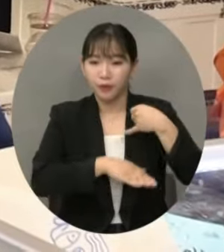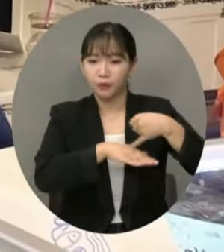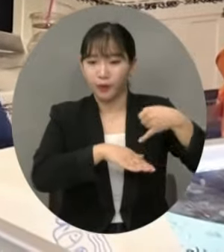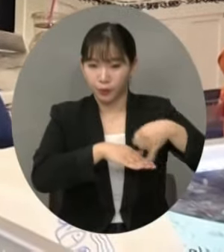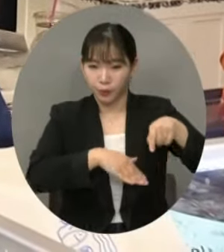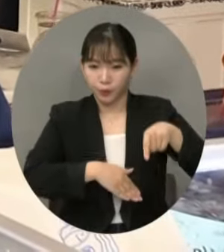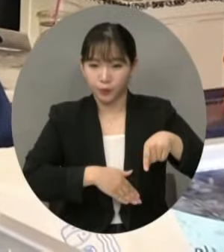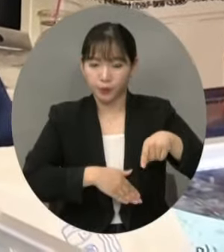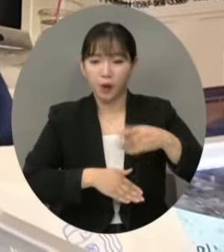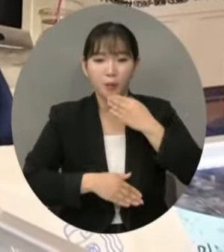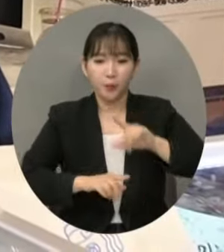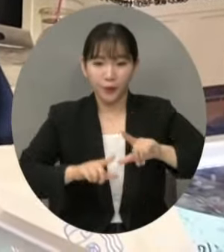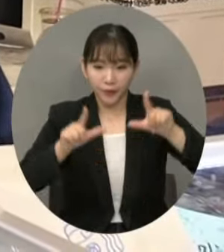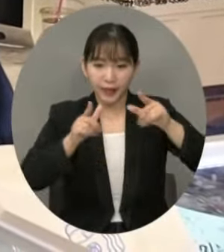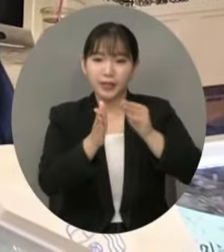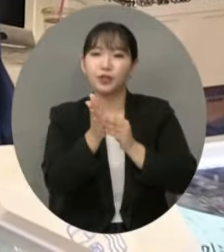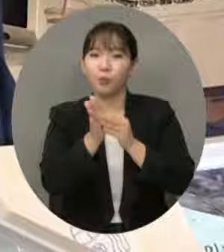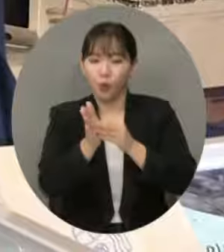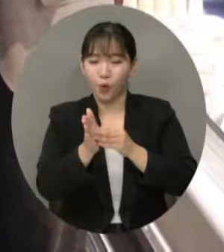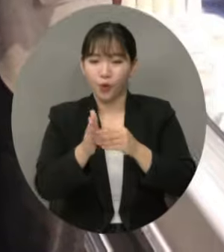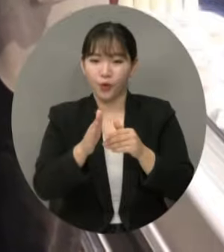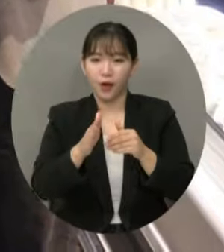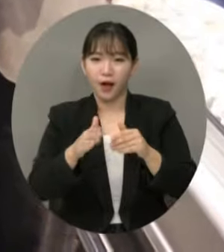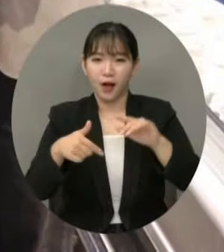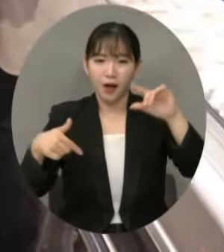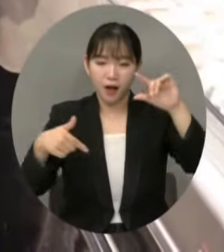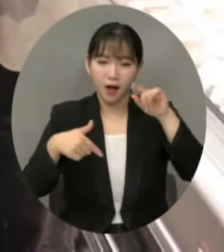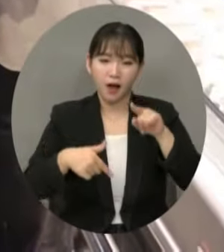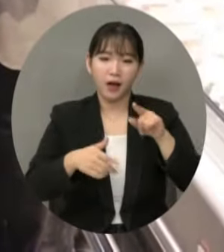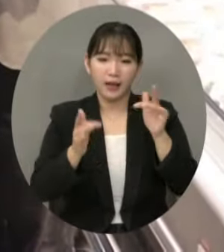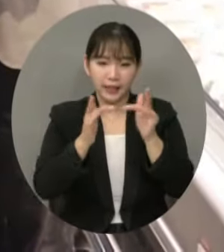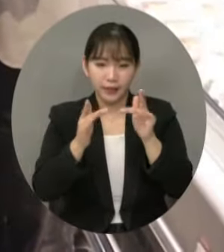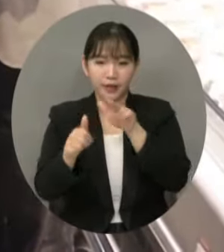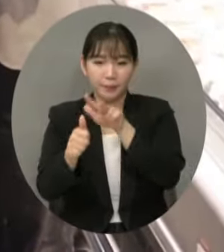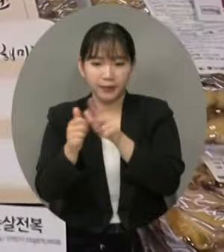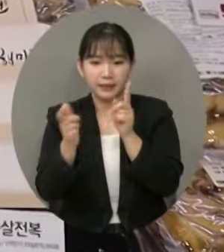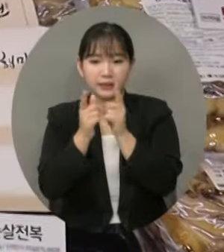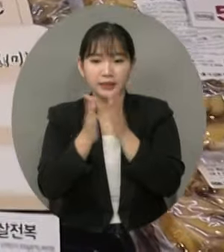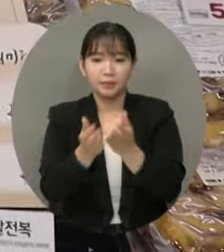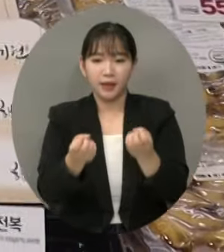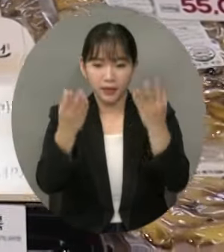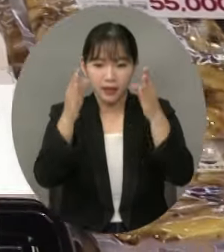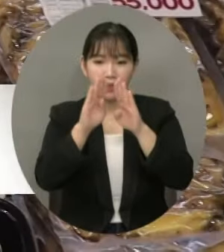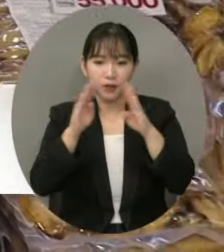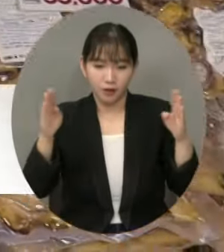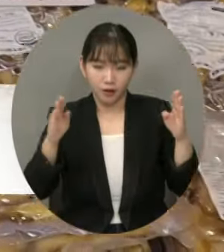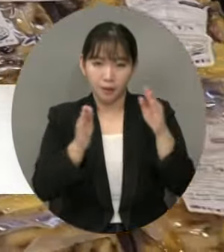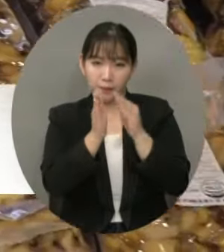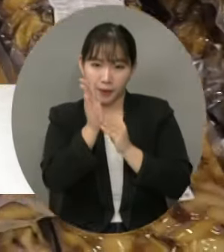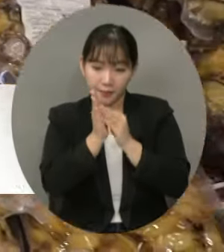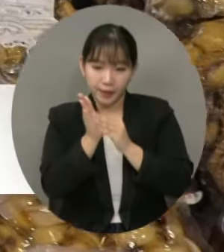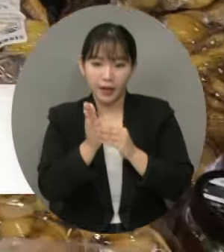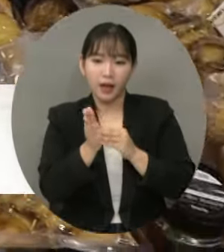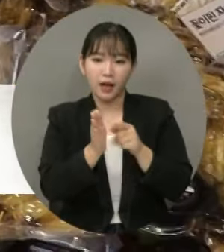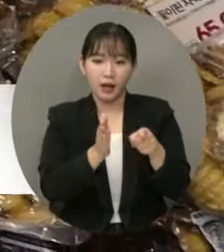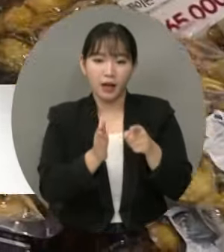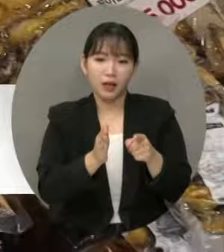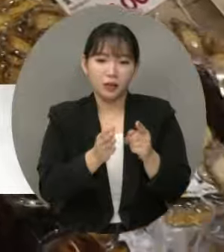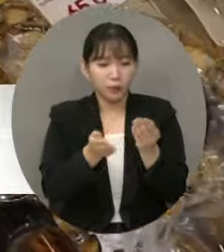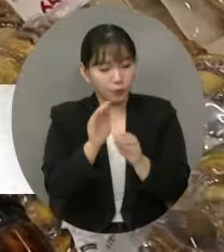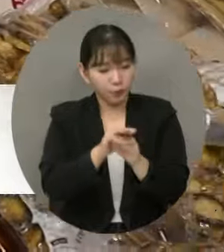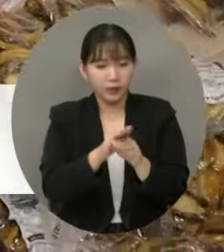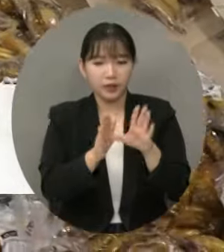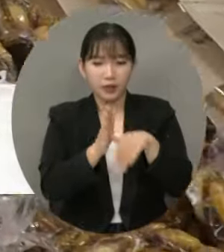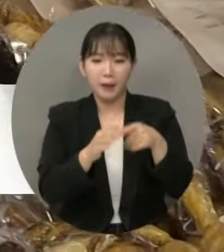복날엔 전복이라는 주제로 온오프라인 집중 판매 행사를 개최한 겁니다. 판매하는 전복은 소포장 등을 감안할 때